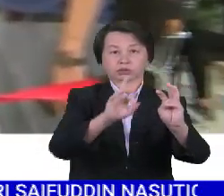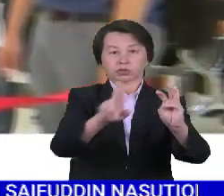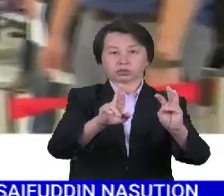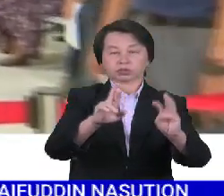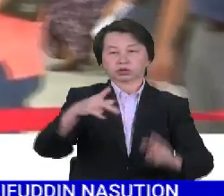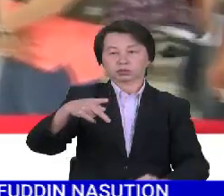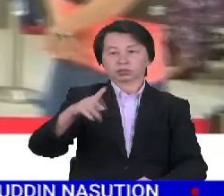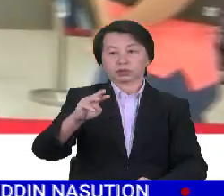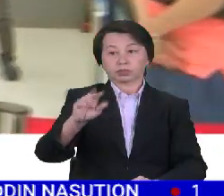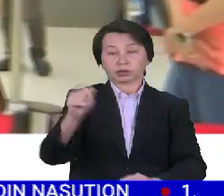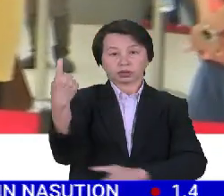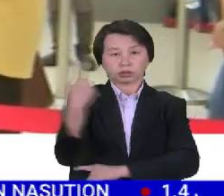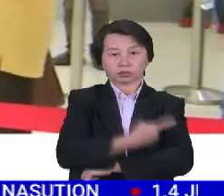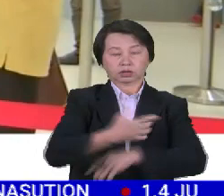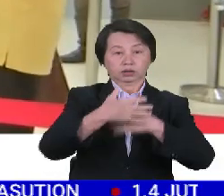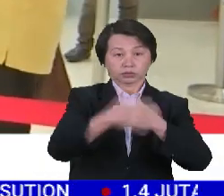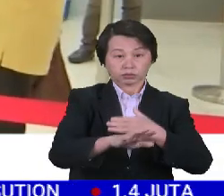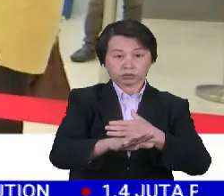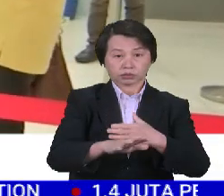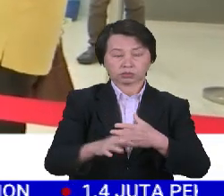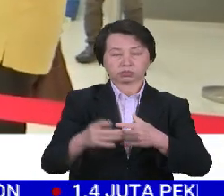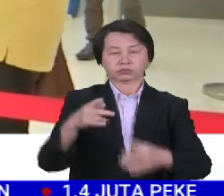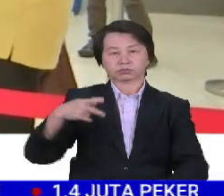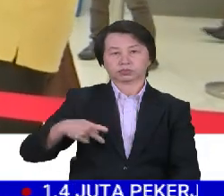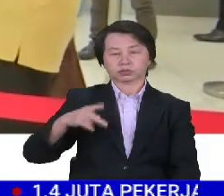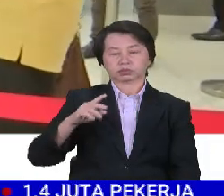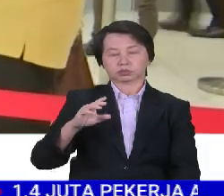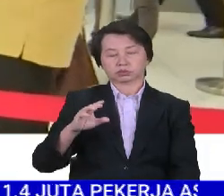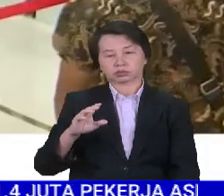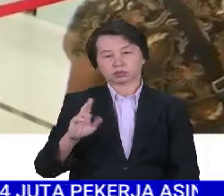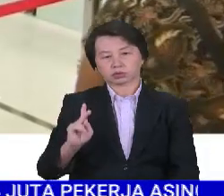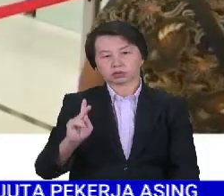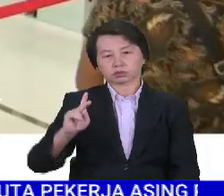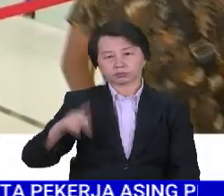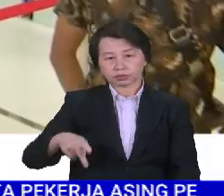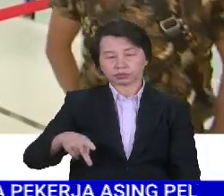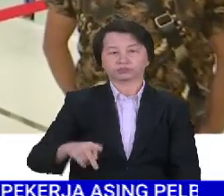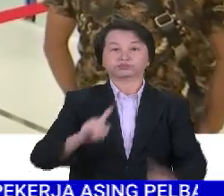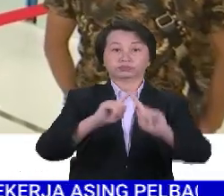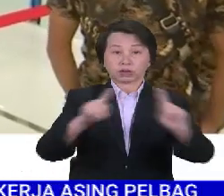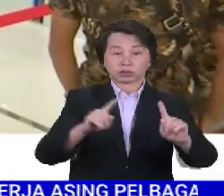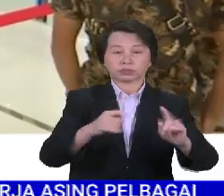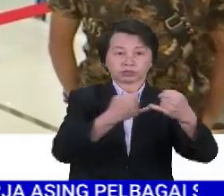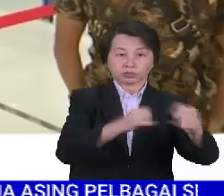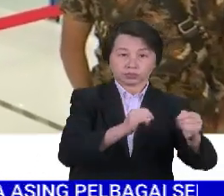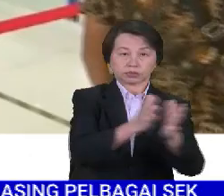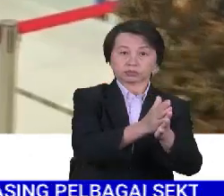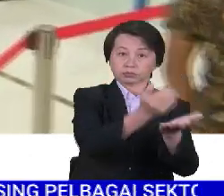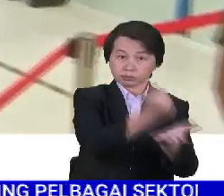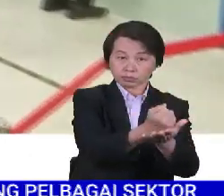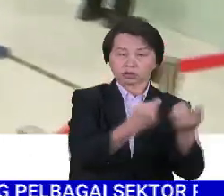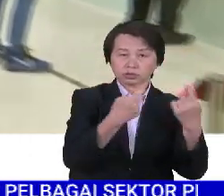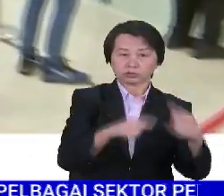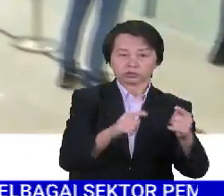6,000 PMA sehari pasca pelaksanaan Perintah Kawalan Pergerakan PKP. Bagaimanapun, pihak Jabatan Imigresen